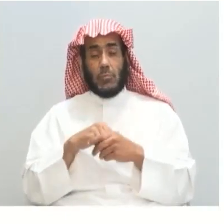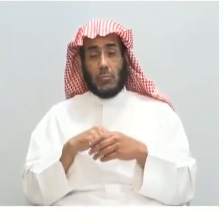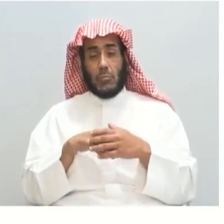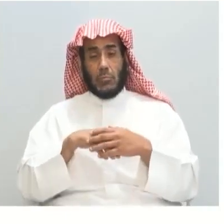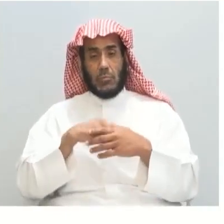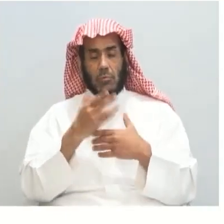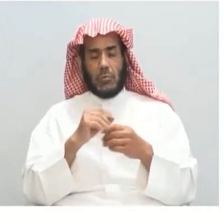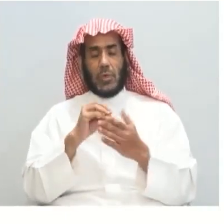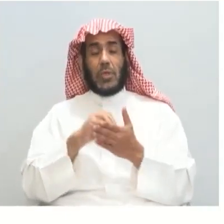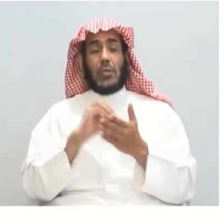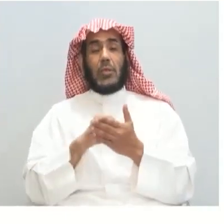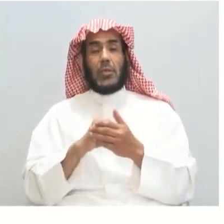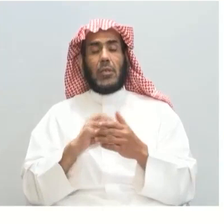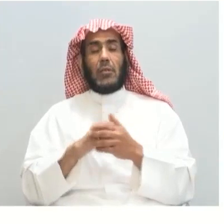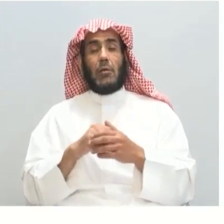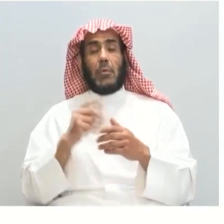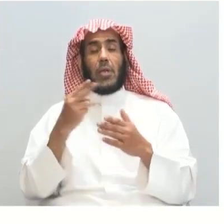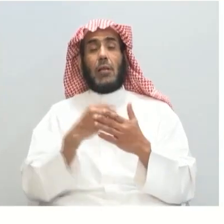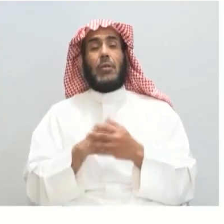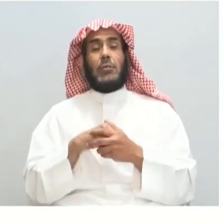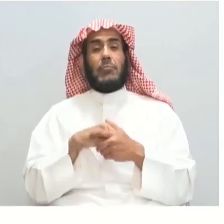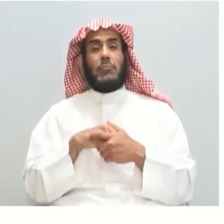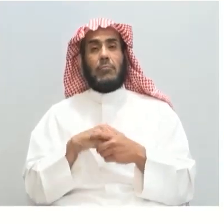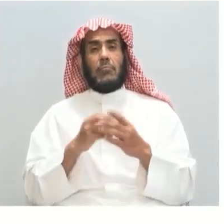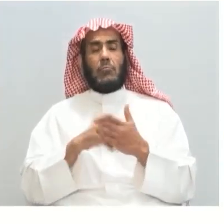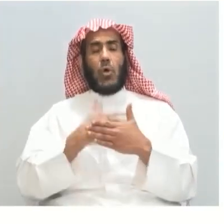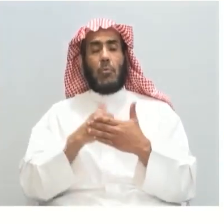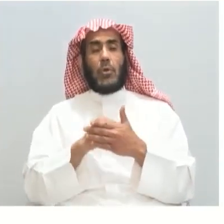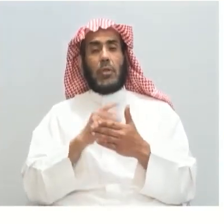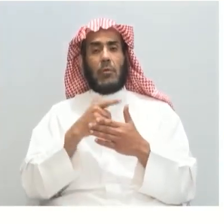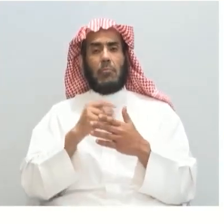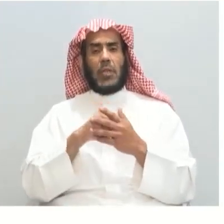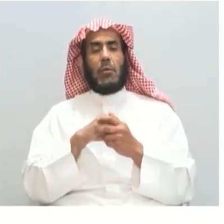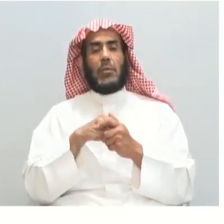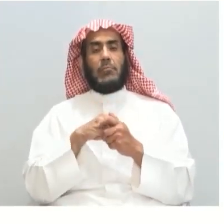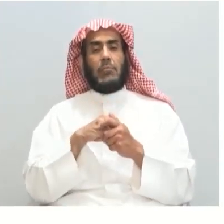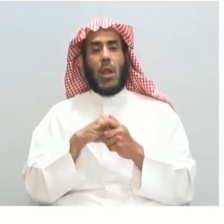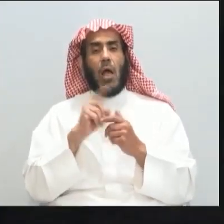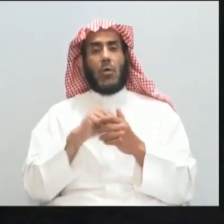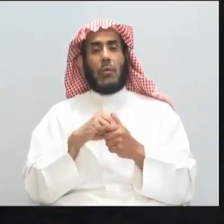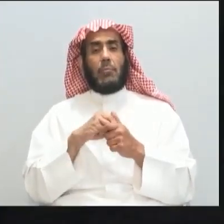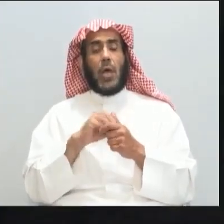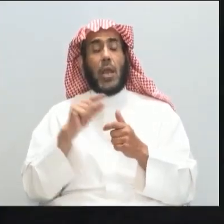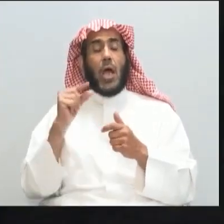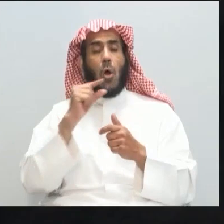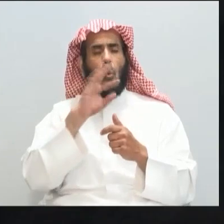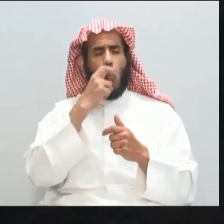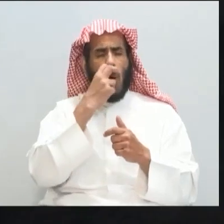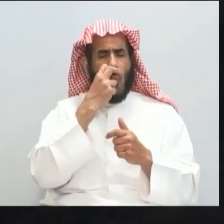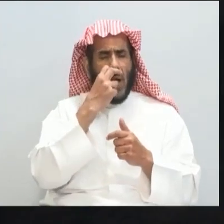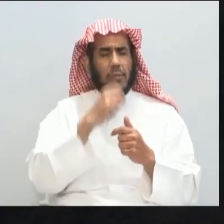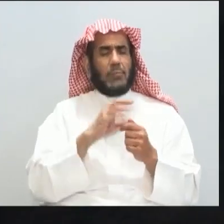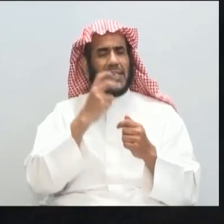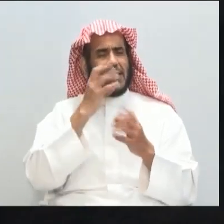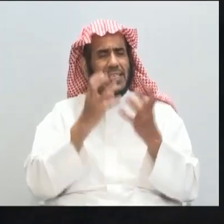يعبر عن هذا التغيير من علامات وما يعبر عن هذا التغيير من علامات طيب لاحظ هنا النحو